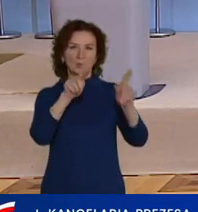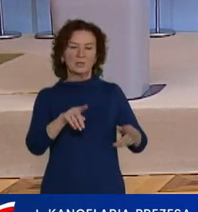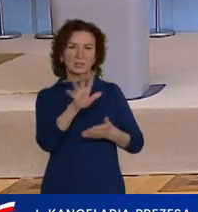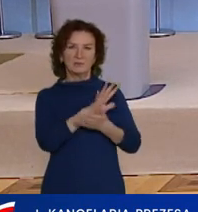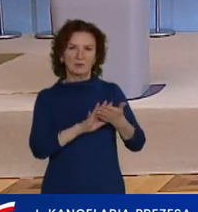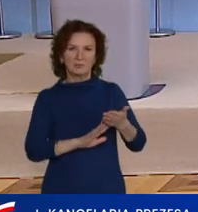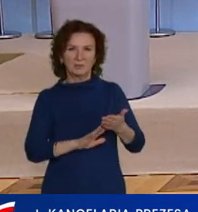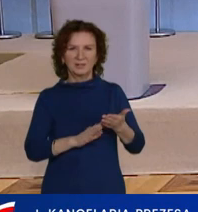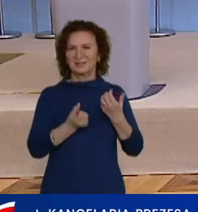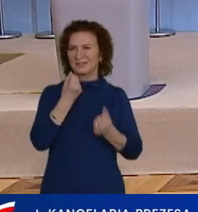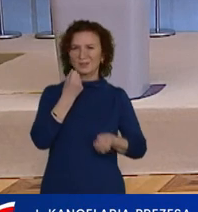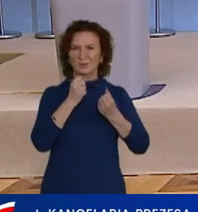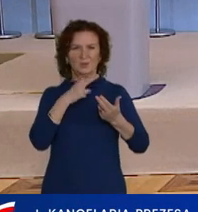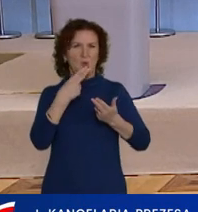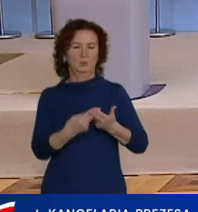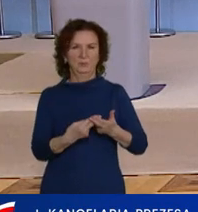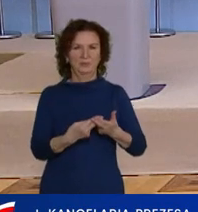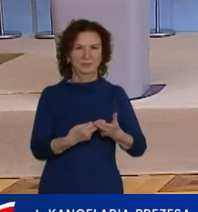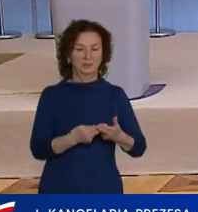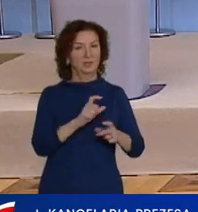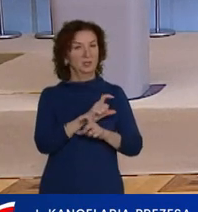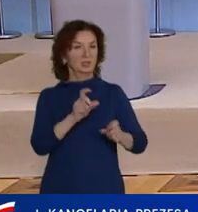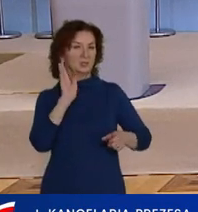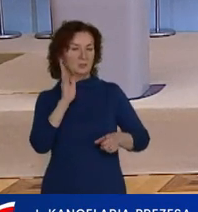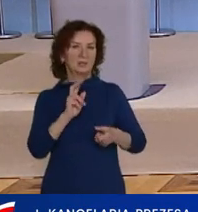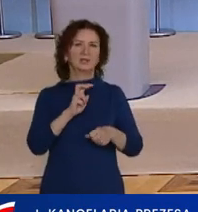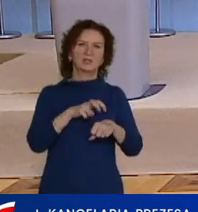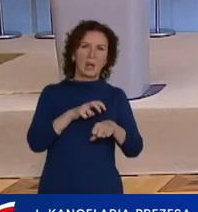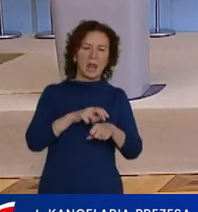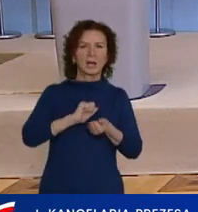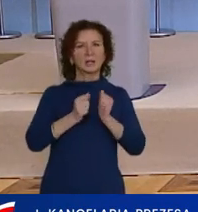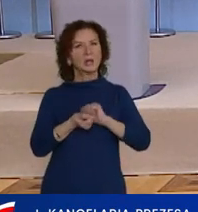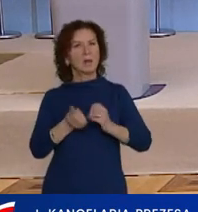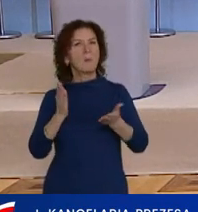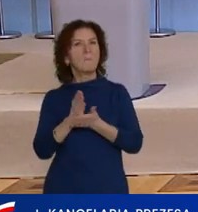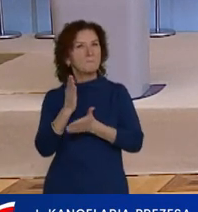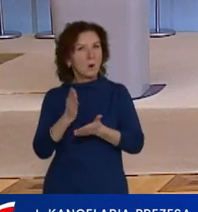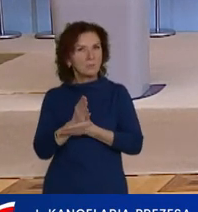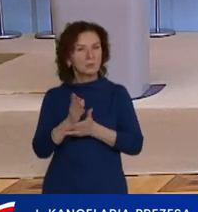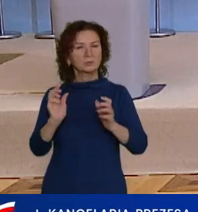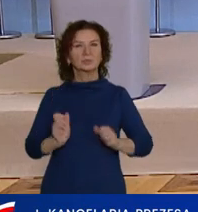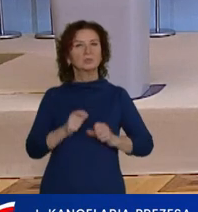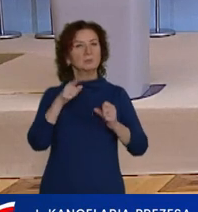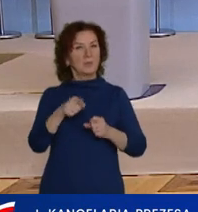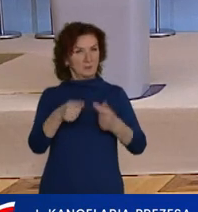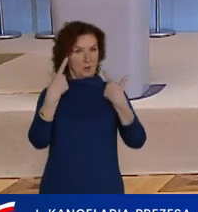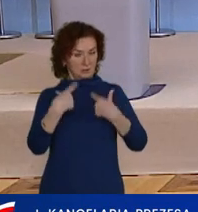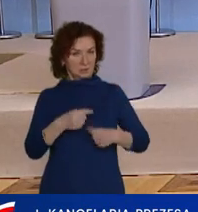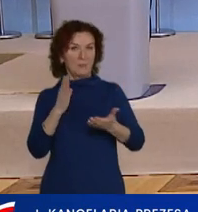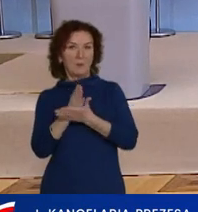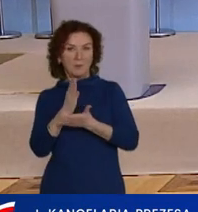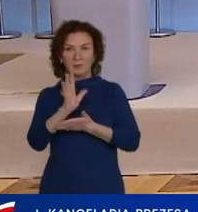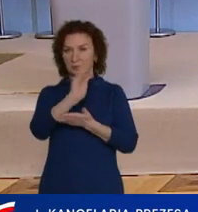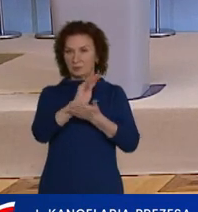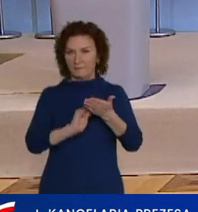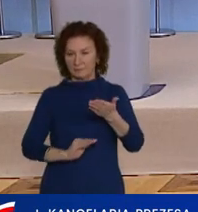trudne. Oni nie wiedzą, jak odpowiedzieć. Czy będzie jakiś lekarz albo czy będzie jakaś pomoc, żeby tym ludziom pomóc wypełnić te formularze? Ja wiem, że są